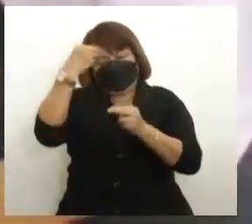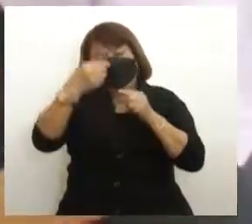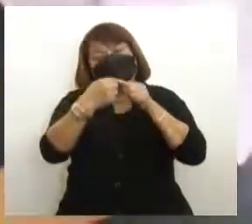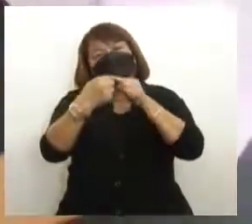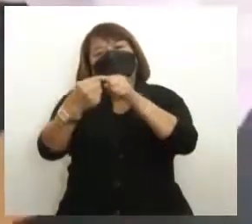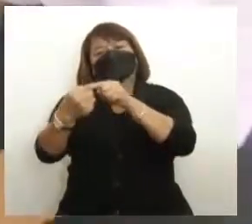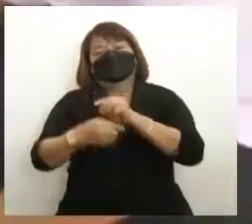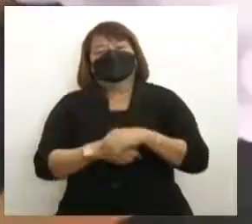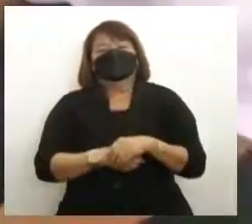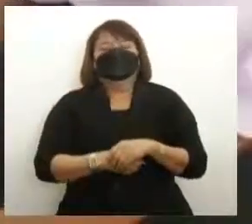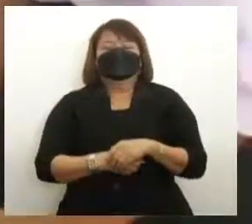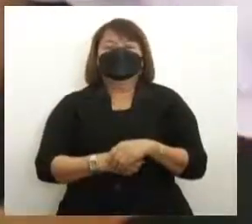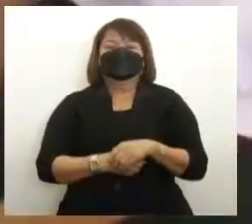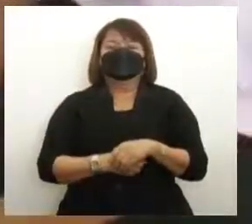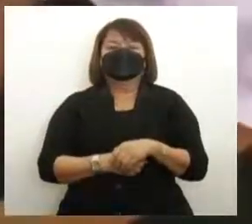อง